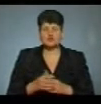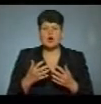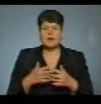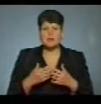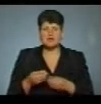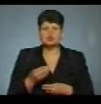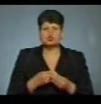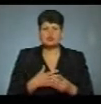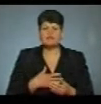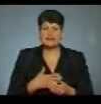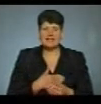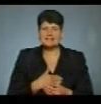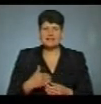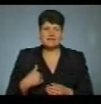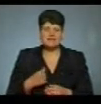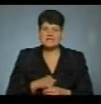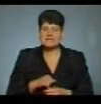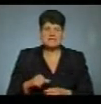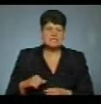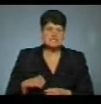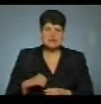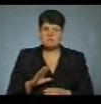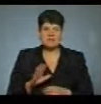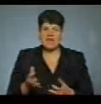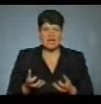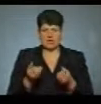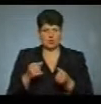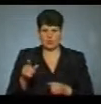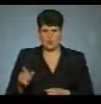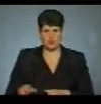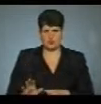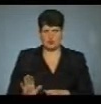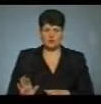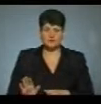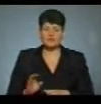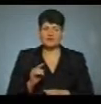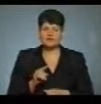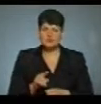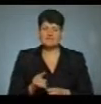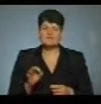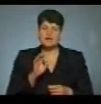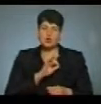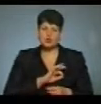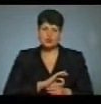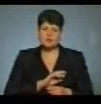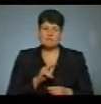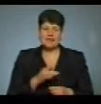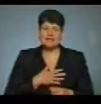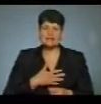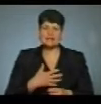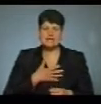штучної вентиляції легень, він сам не скажімо так, не рятує людину. Так? Вони, як правило, використовуються при